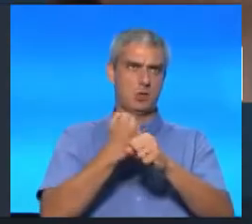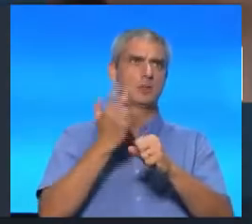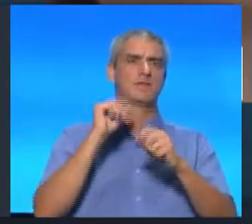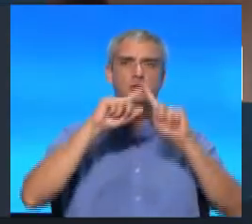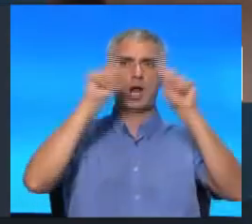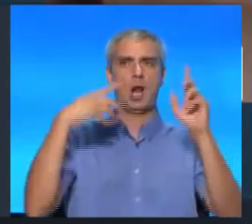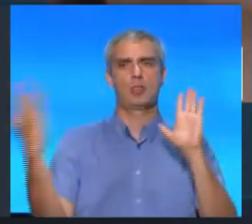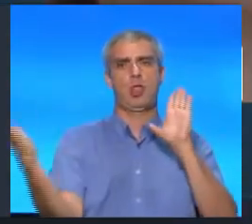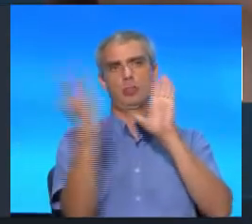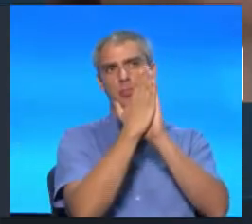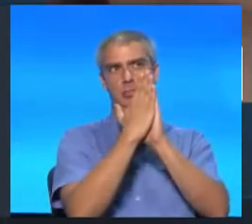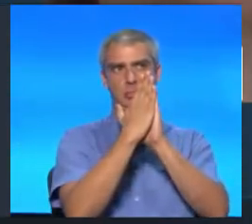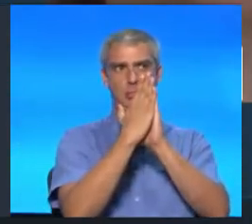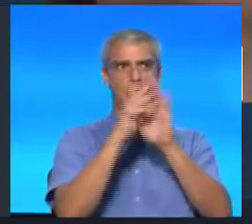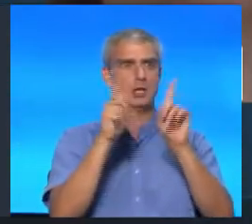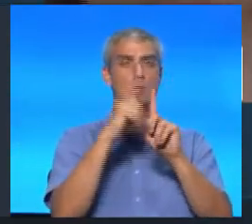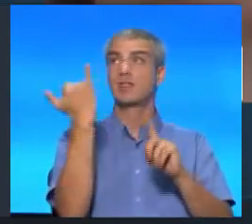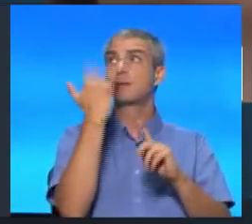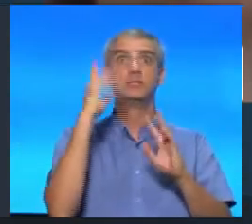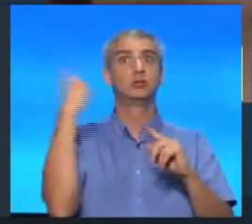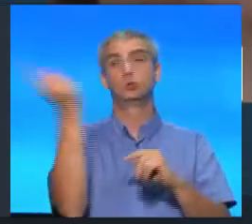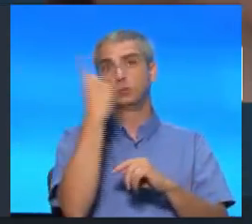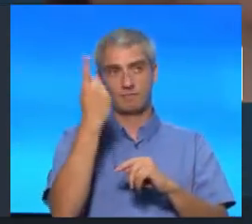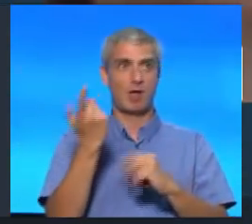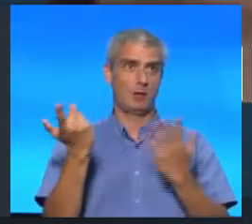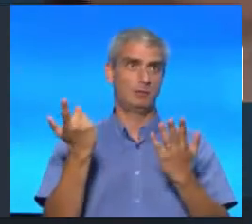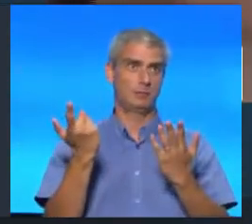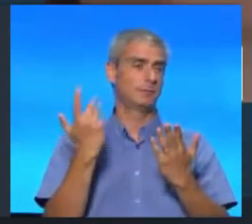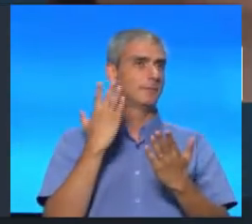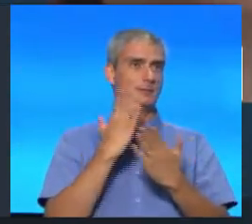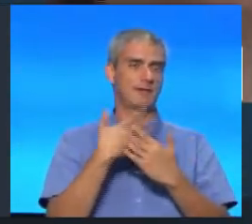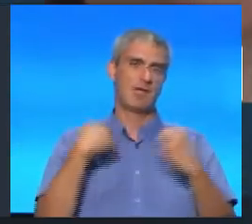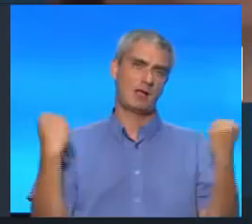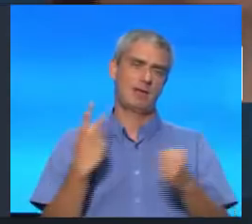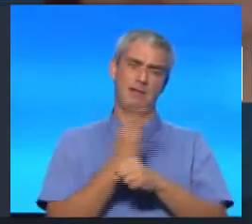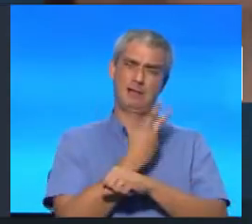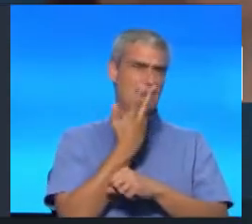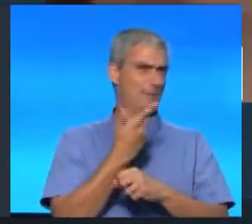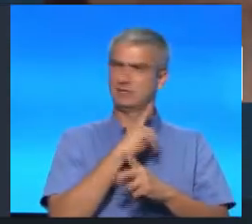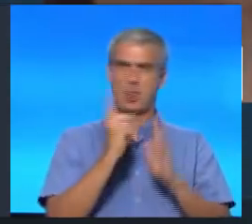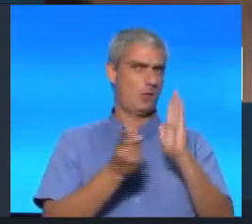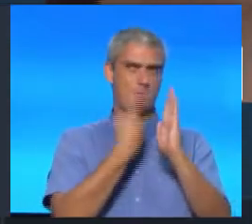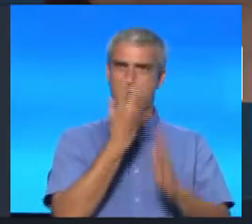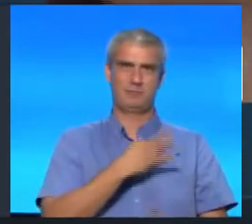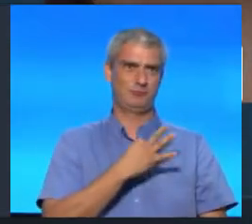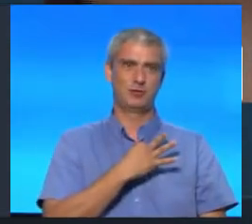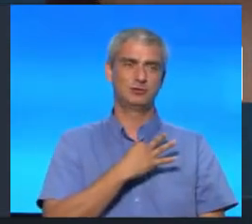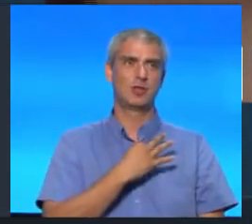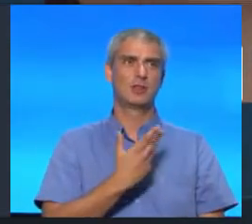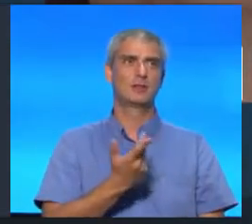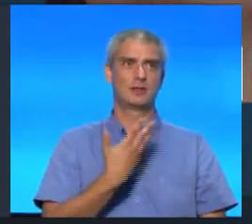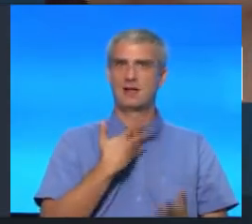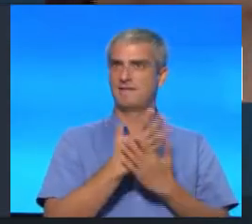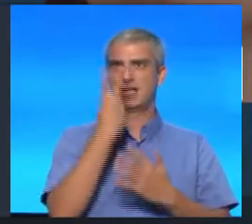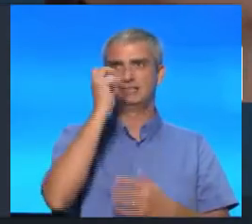החלונות שאנחנו שמים כל פעם כשיש סופה. אנחנו כבר מתורגלים, זה כבר לא הסופה הראשונה שלנו, אנחנו פה איזה 20